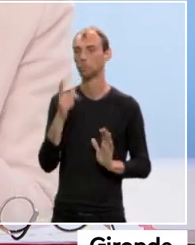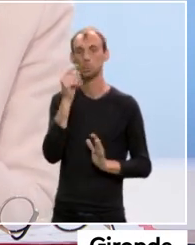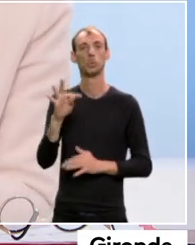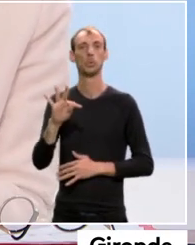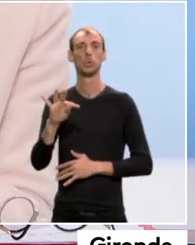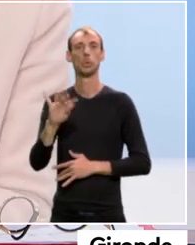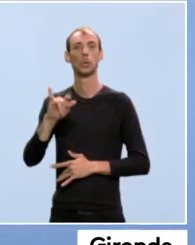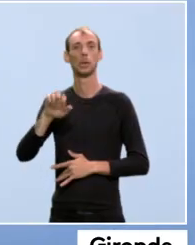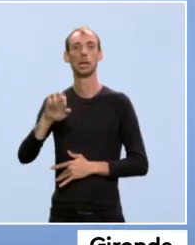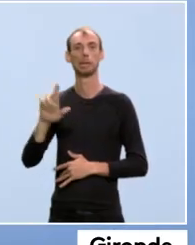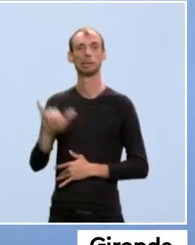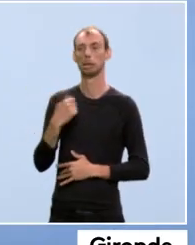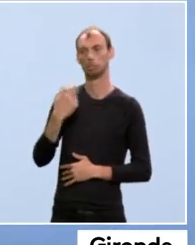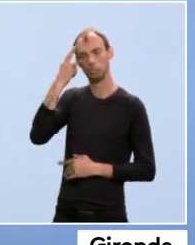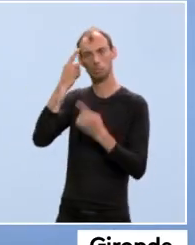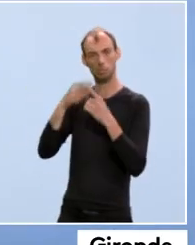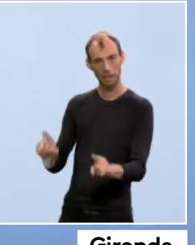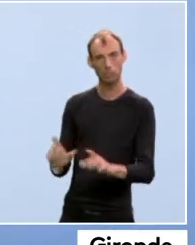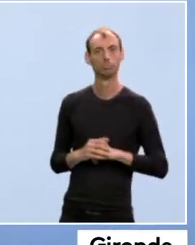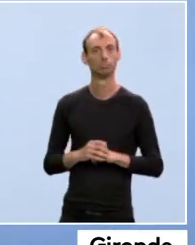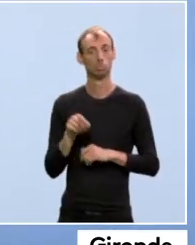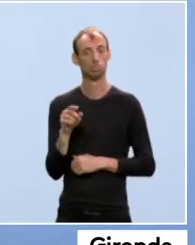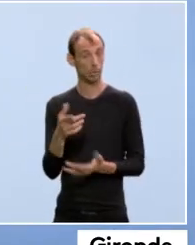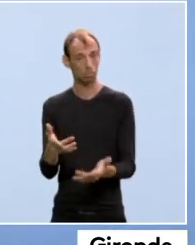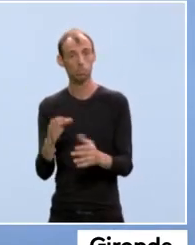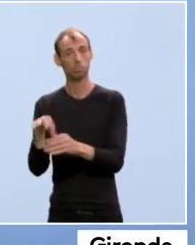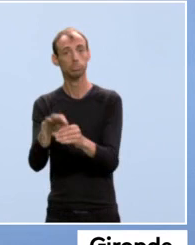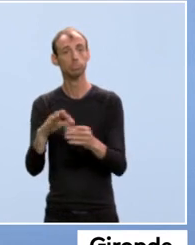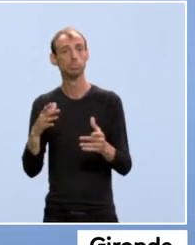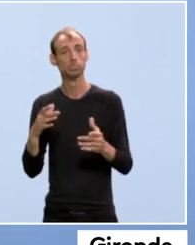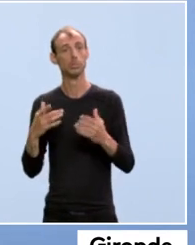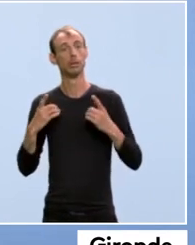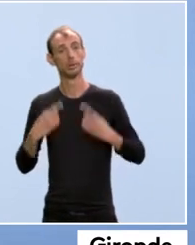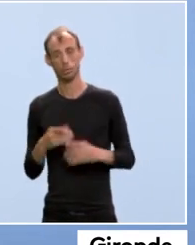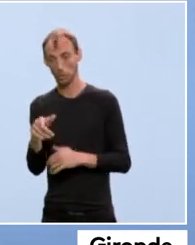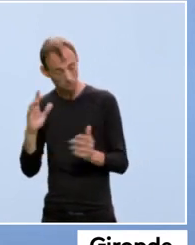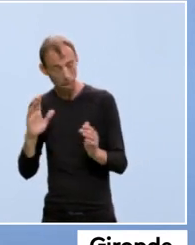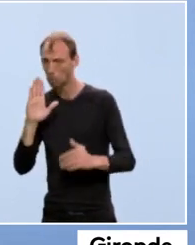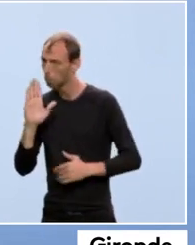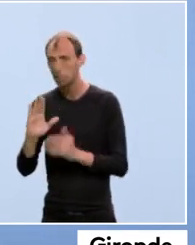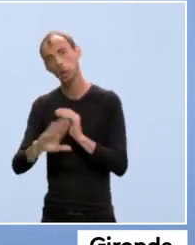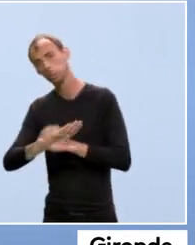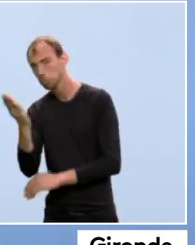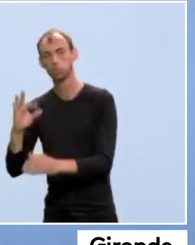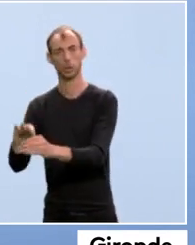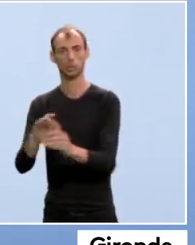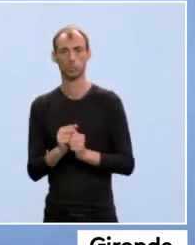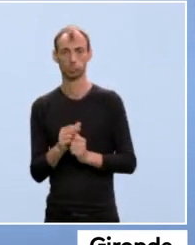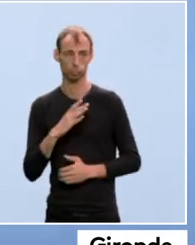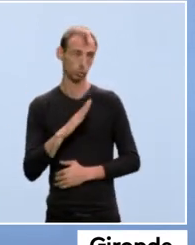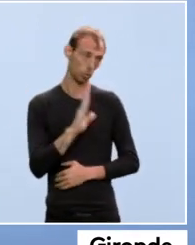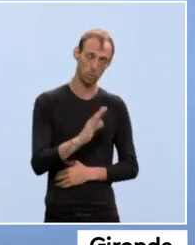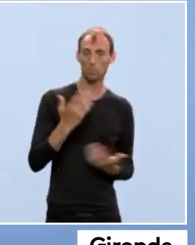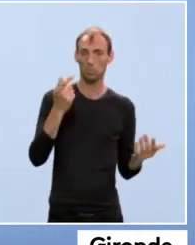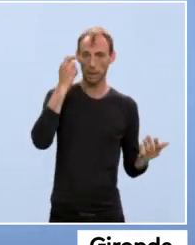pour moi les élections législatives sont une nouvelle élection nous avons eu un temps pour les présidentielles nous avons maintenant un temps pour les